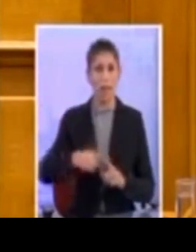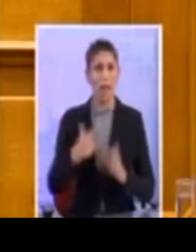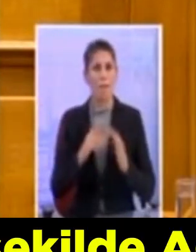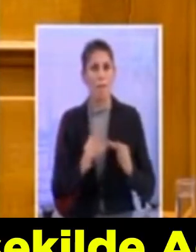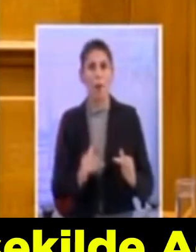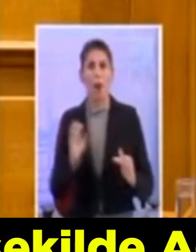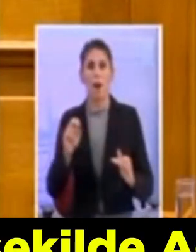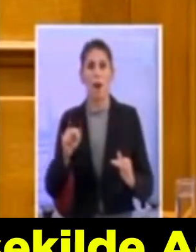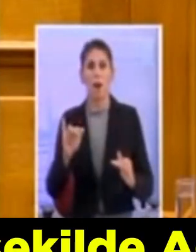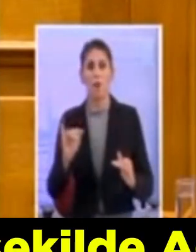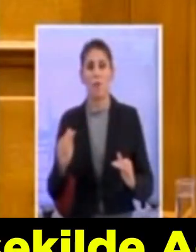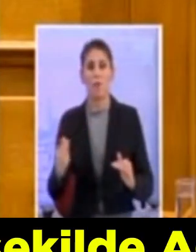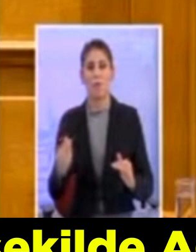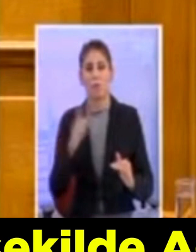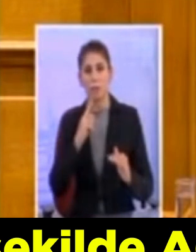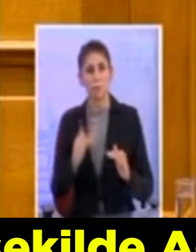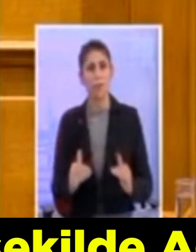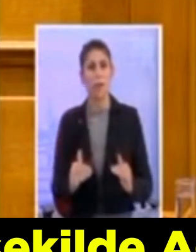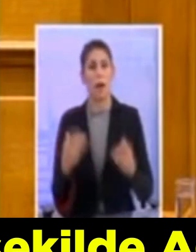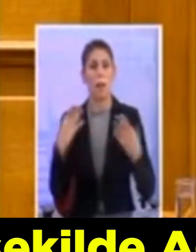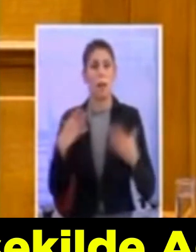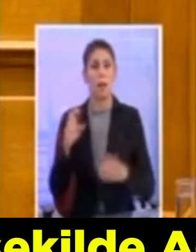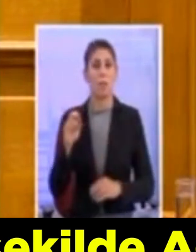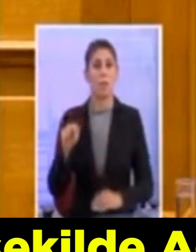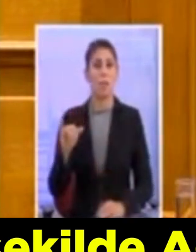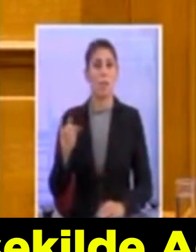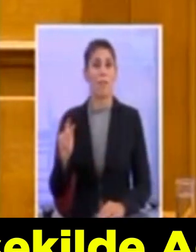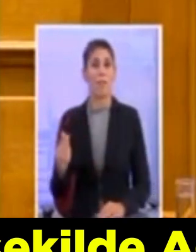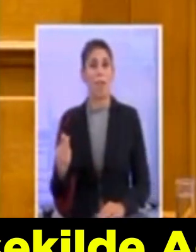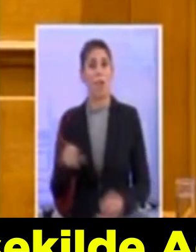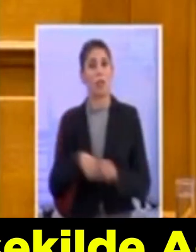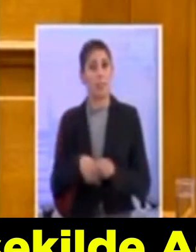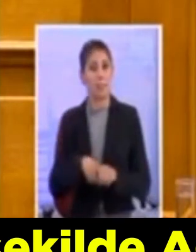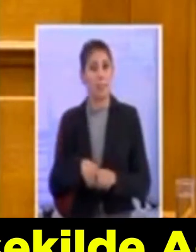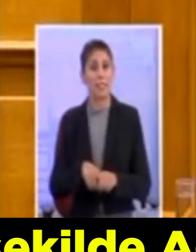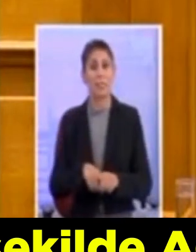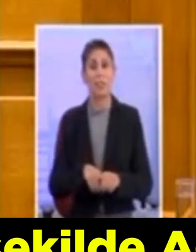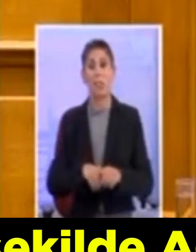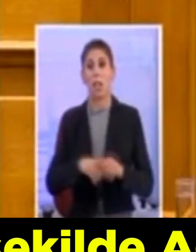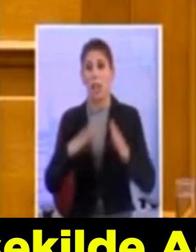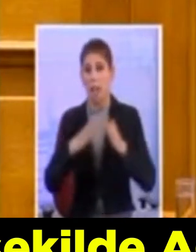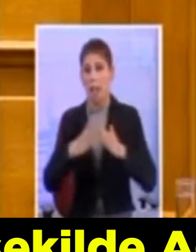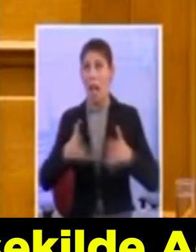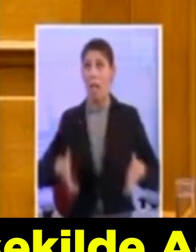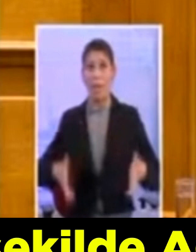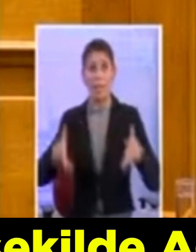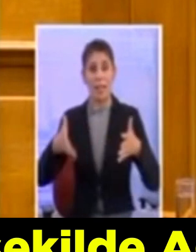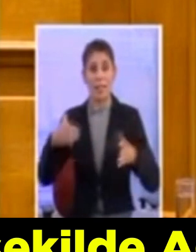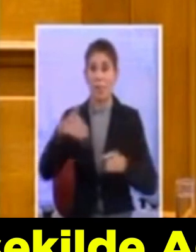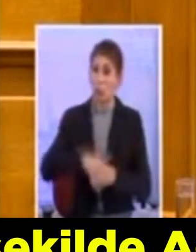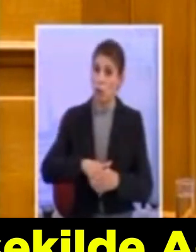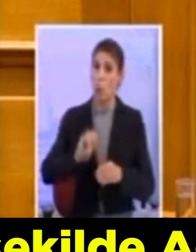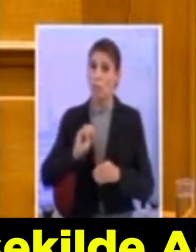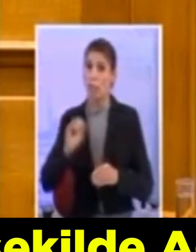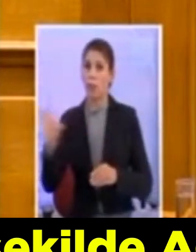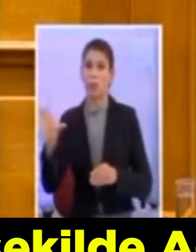έμφυα και μάλιστα διατηρείται και η απαλλαγή από το έμφυα ως προς τα ακίνητα εντός, προσέξτε όμως, και εκτός